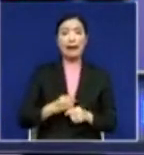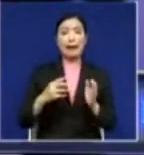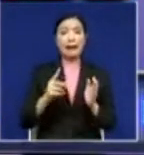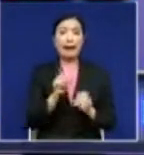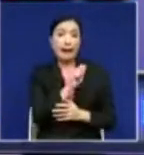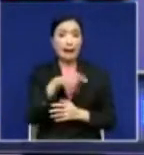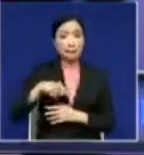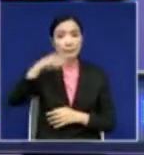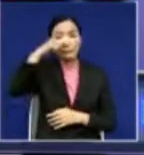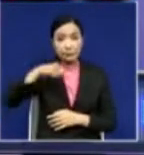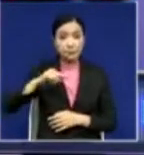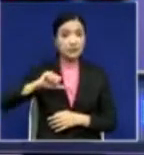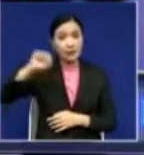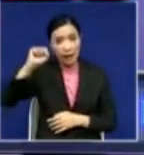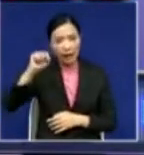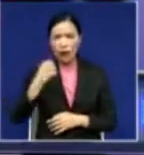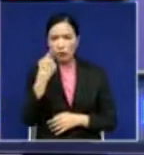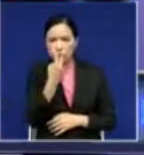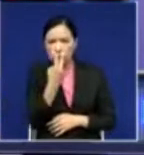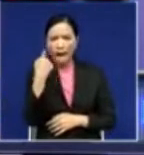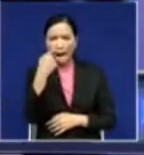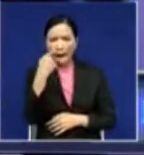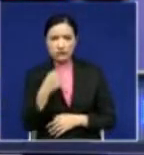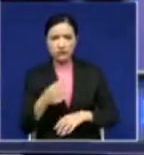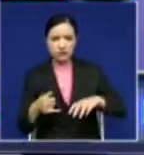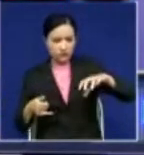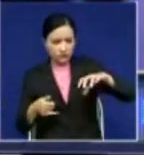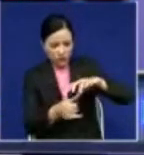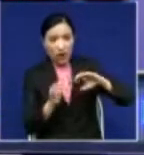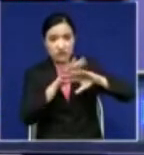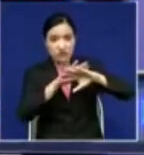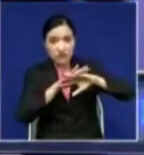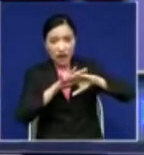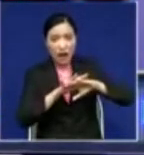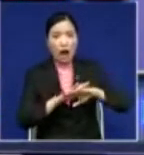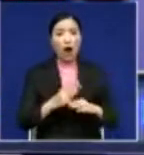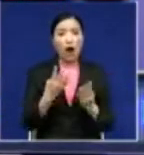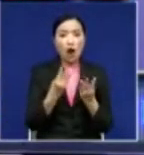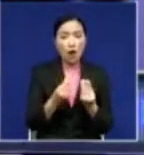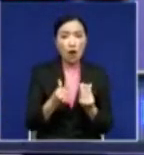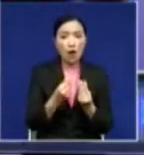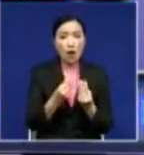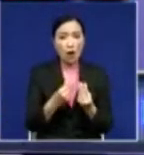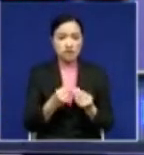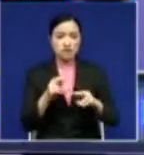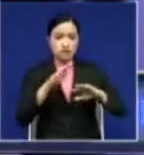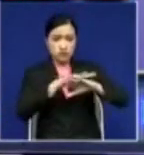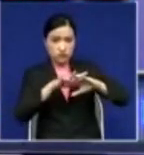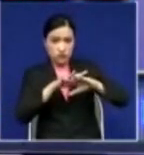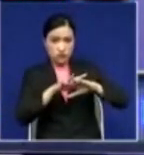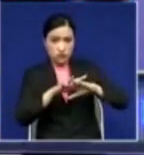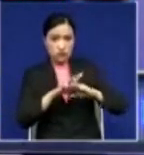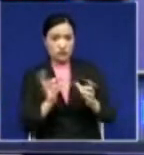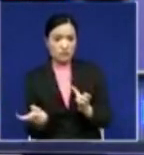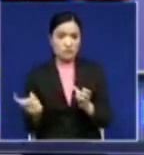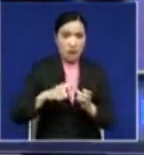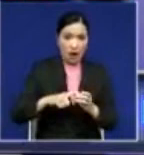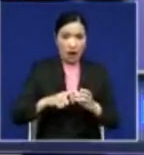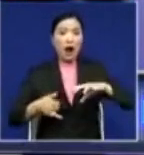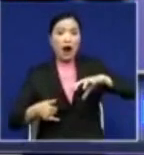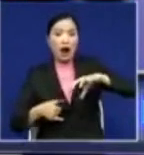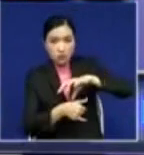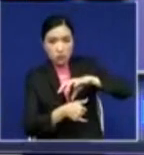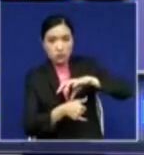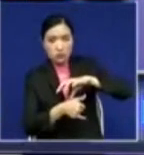มูลแล้วว่ามีใครบ้างที่สแกนหมายเลขโทรศัพท์นะครับเช็คอินเข้าไปใช้บริการในช่วงเวลาดังกล่าวนะครับซึ่งข